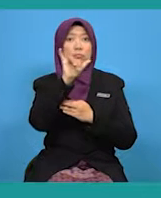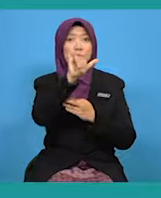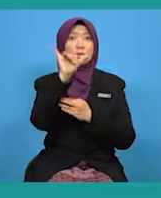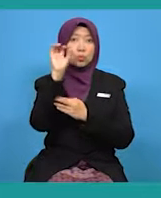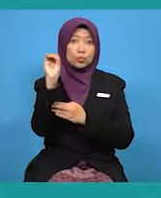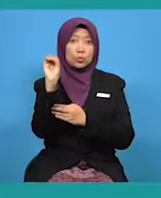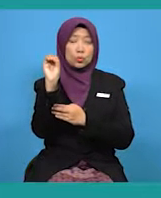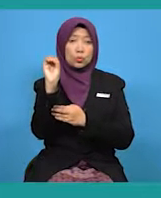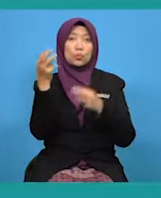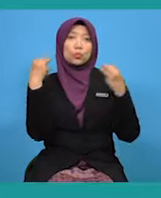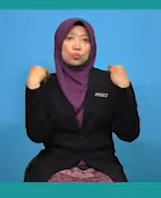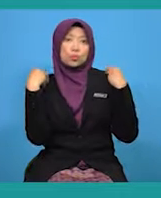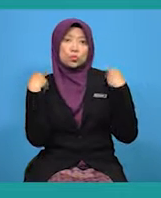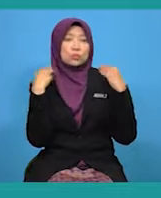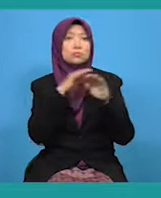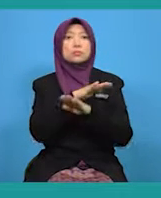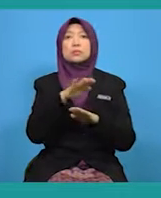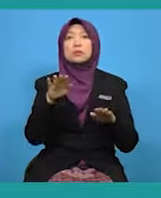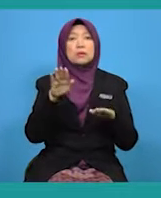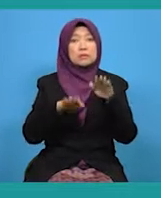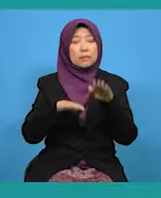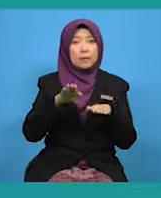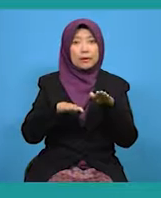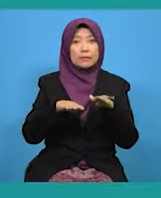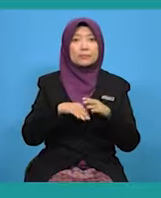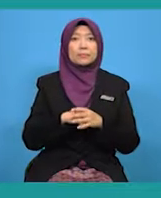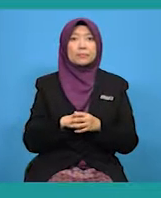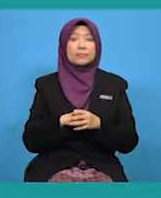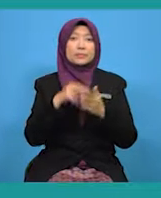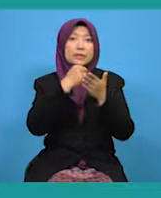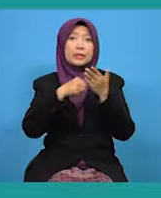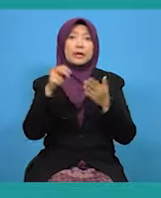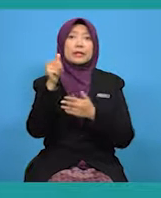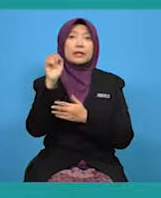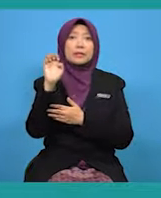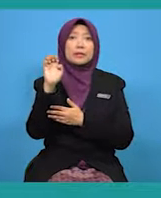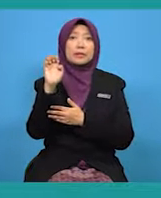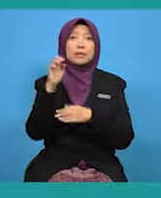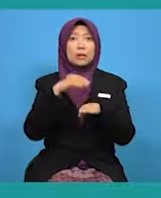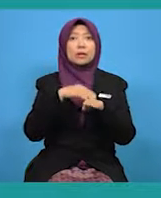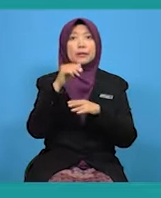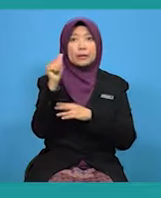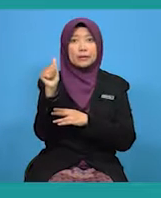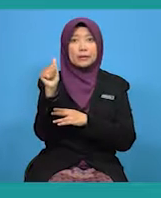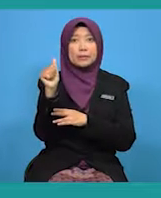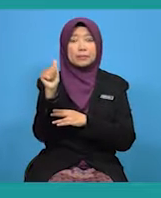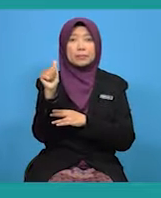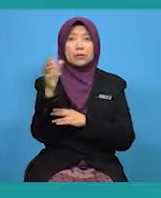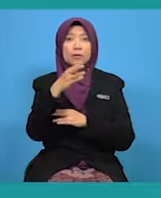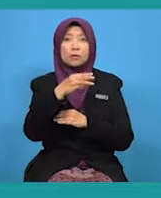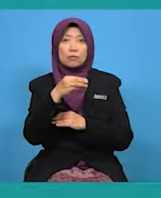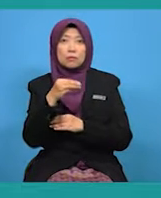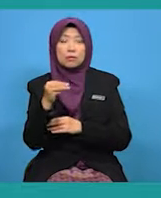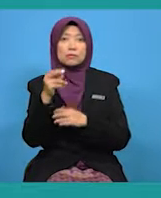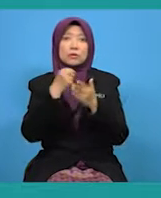kosong wujud ketidakseimbangan dimana nilai e e padeh dan